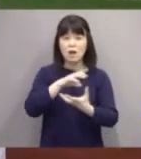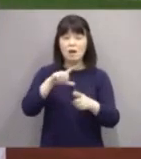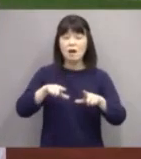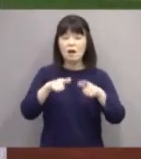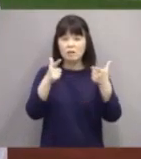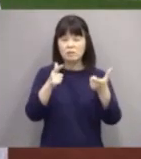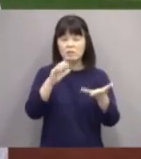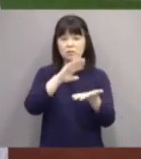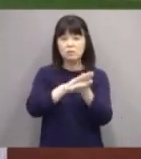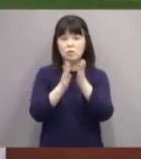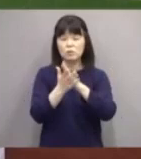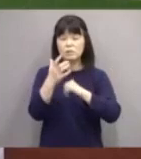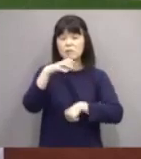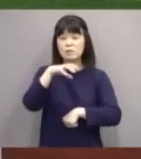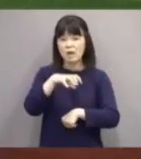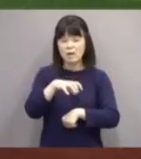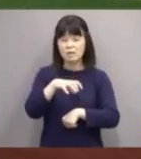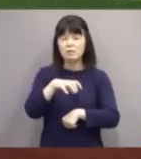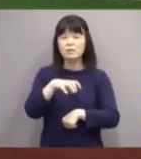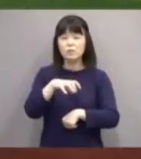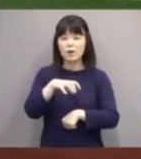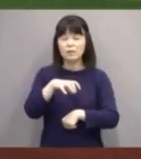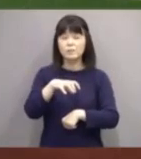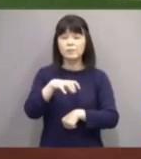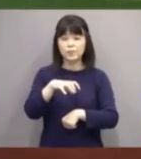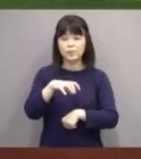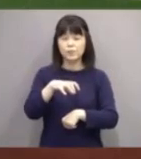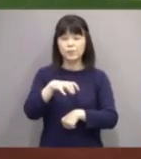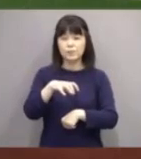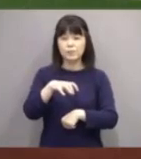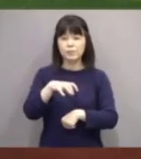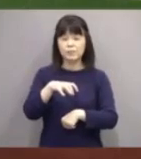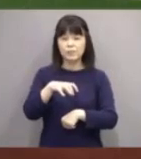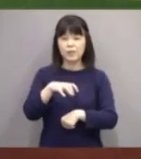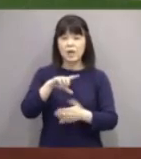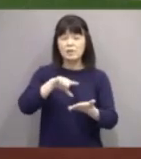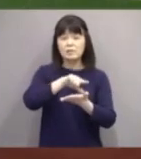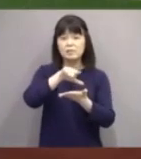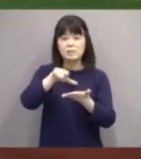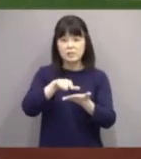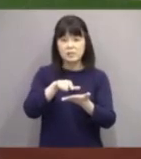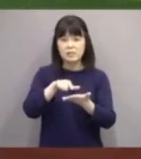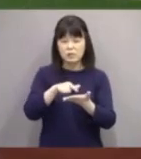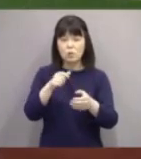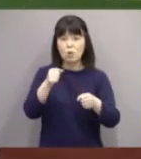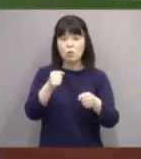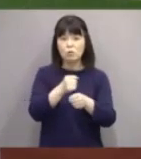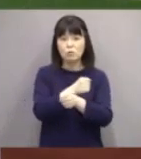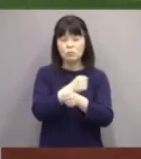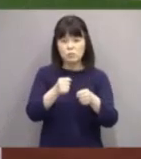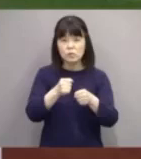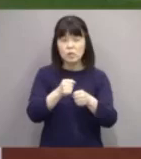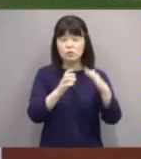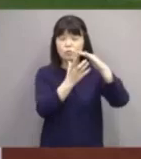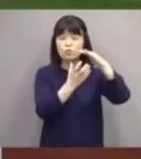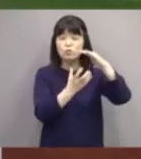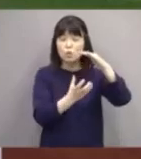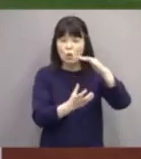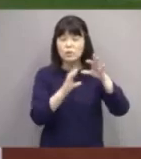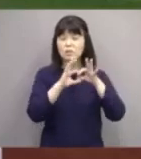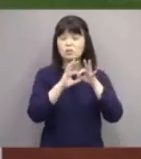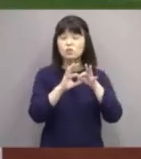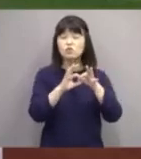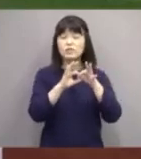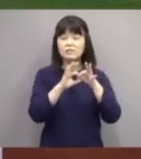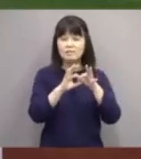稚園の取り組みを紹介します。荒木幼稚園では地域の特産物であるぶどう作りについて興味